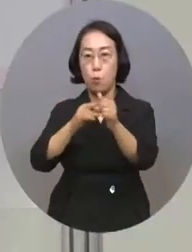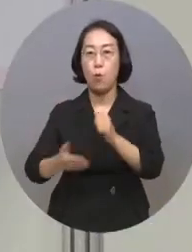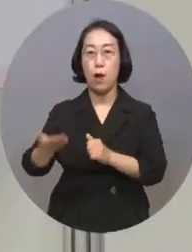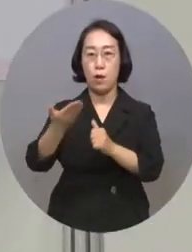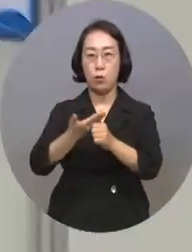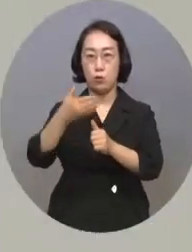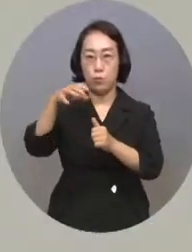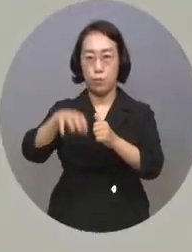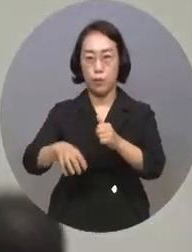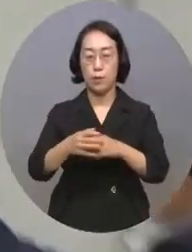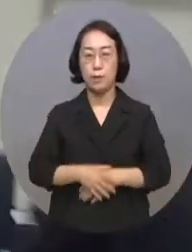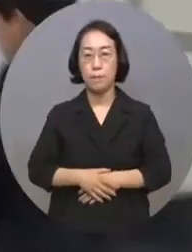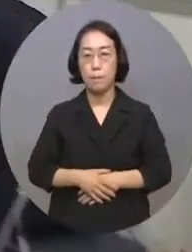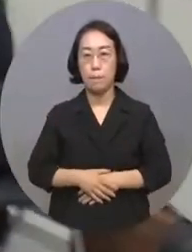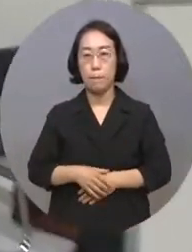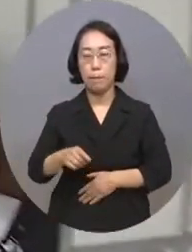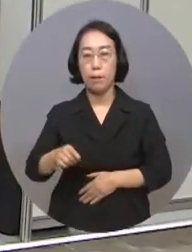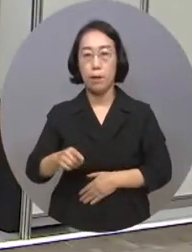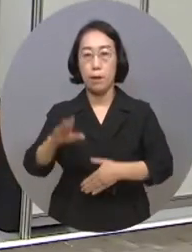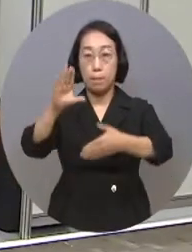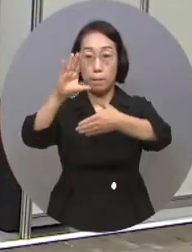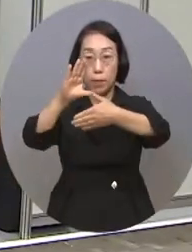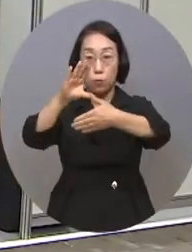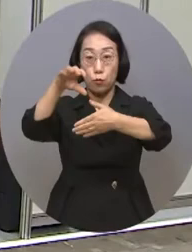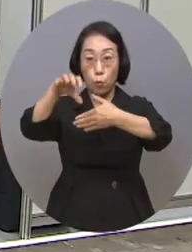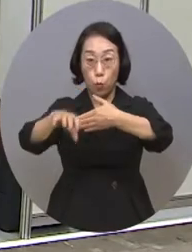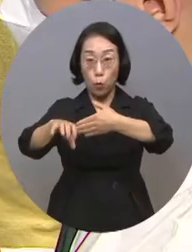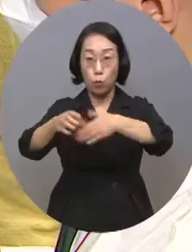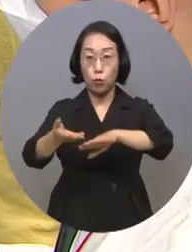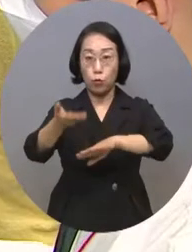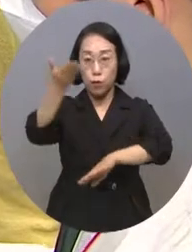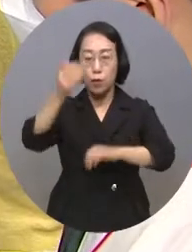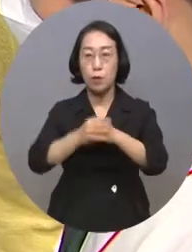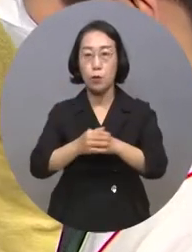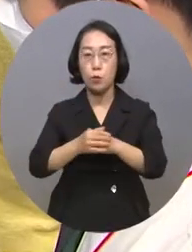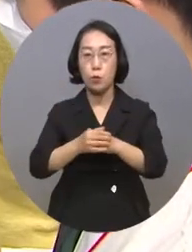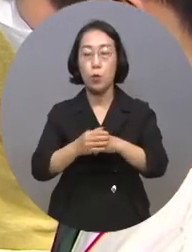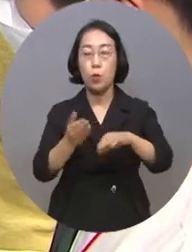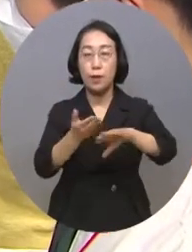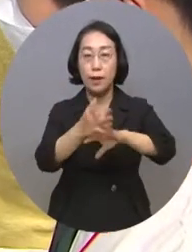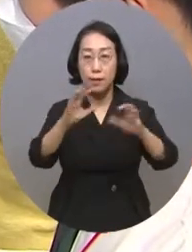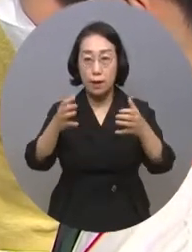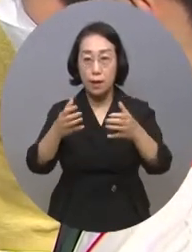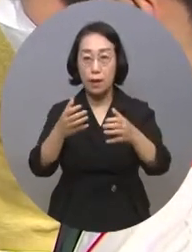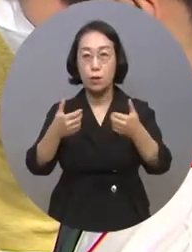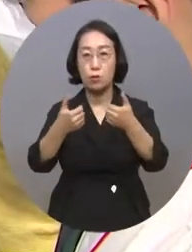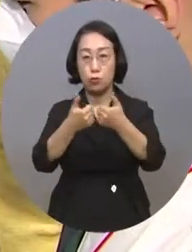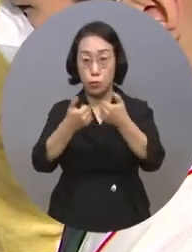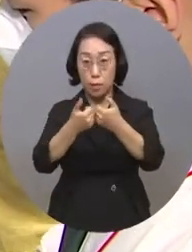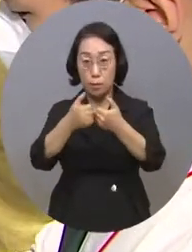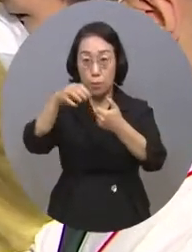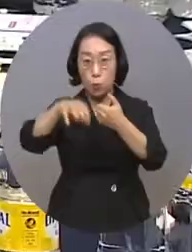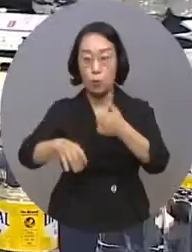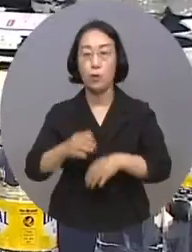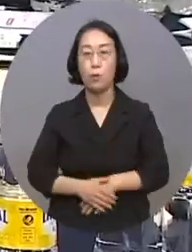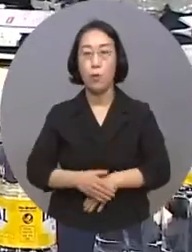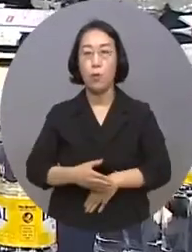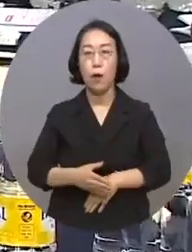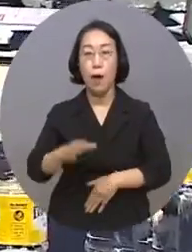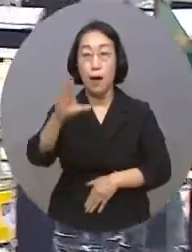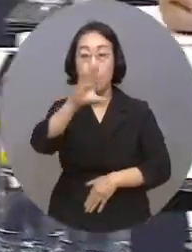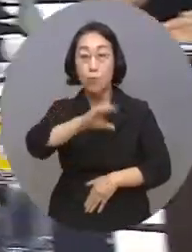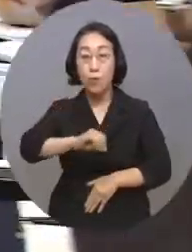코트라 주관으로 북미와 유럽 등의 의료기기 수출 상담 해가 마련됐고 아프리카 정부 인사를 특별